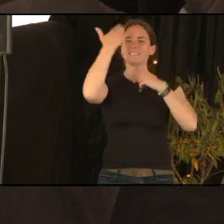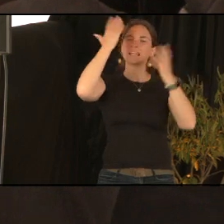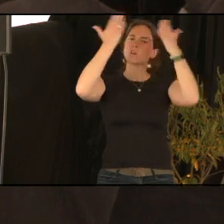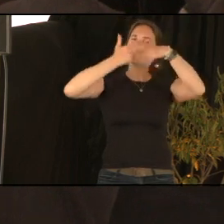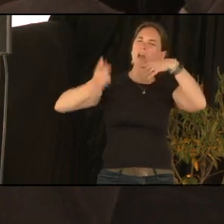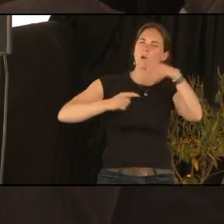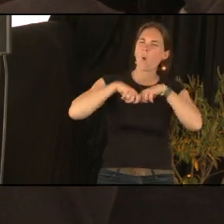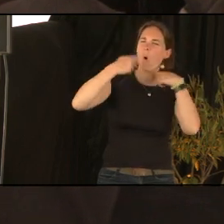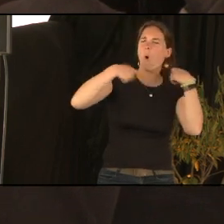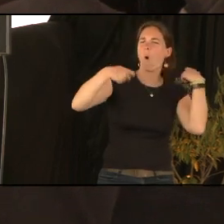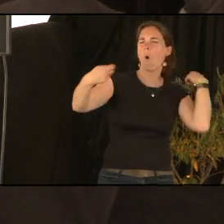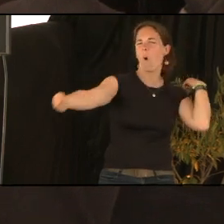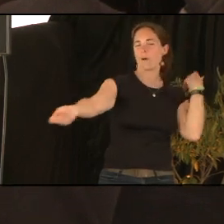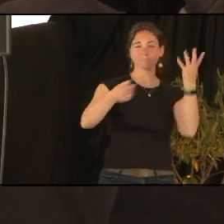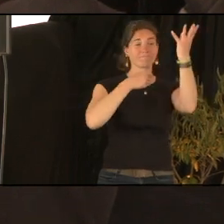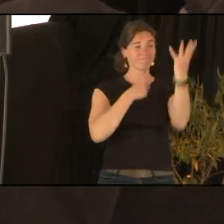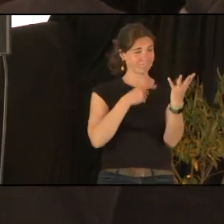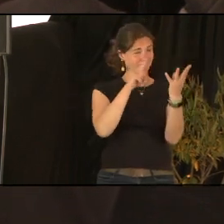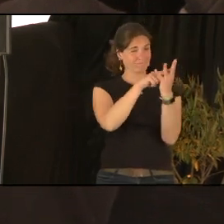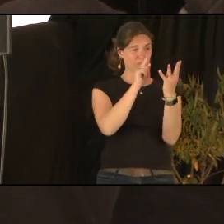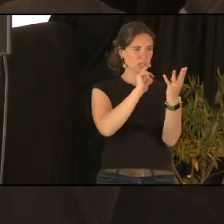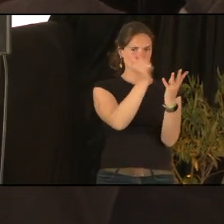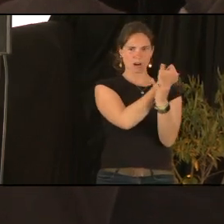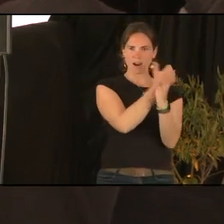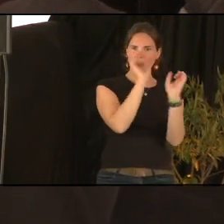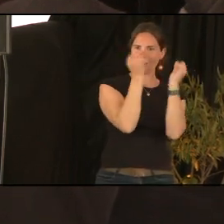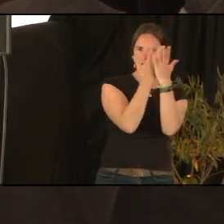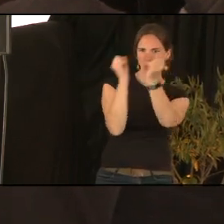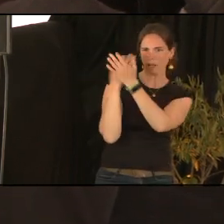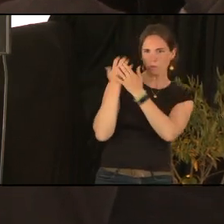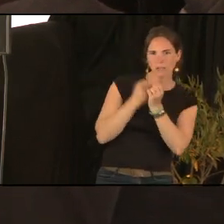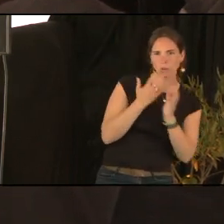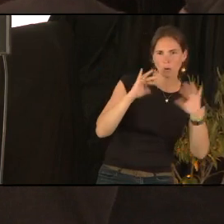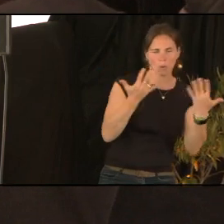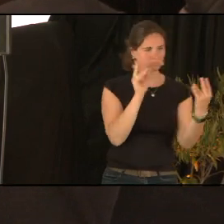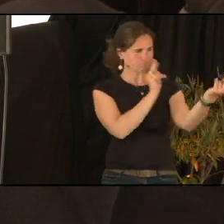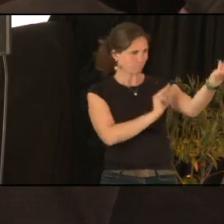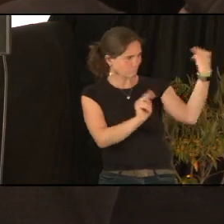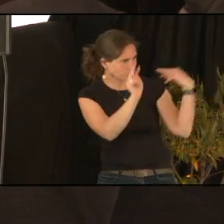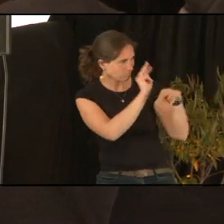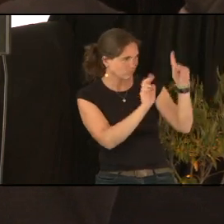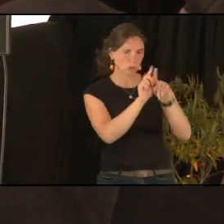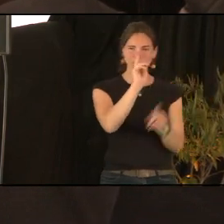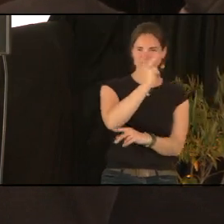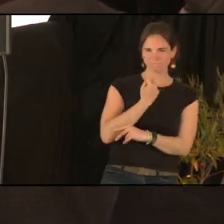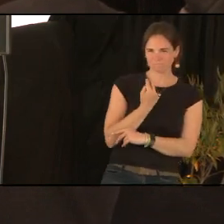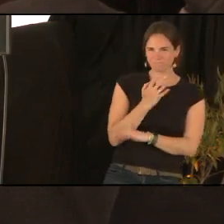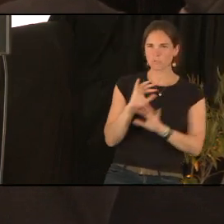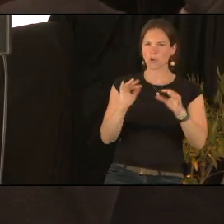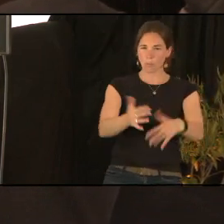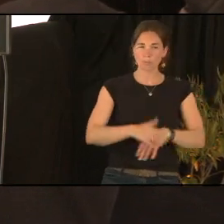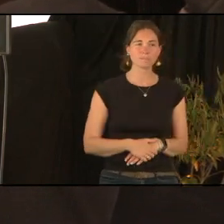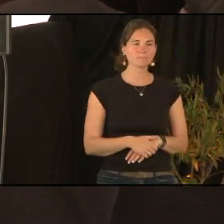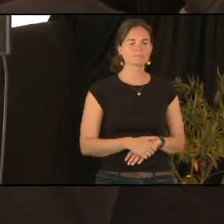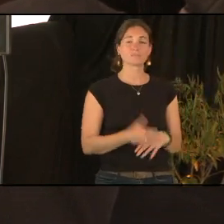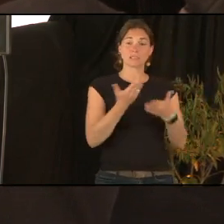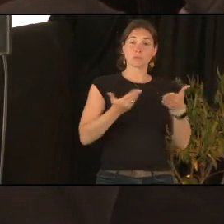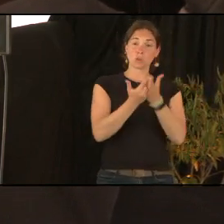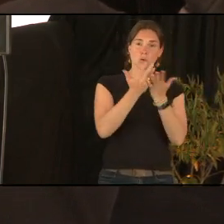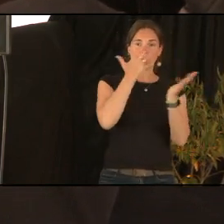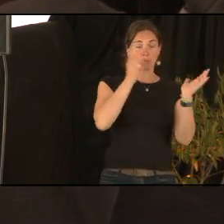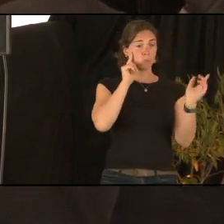tomber, et de voir comment chacun va vivre ce face-à-face avec l'autre et puis avec soi, parce que je pense qu'il y a l'enfer, c'est les autres, mais il y a